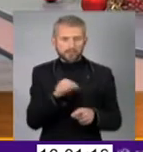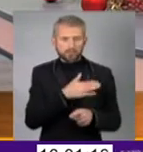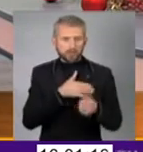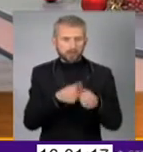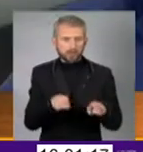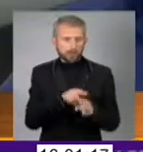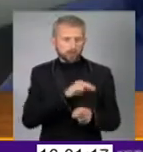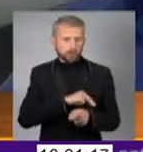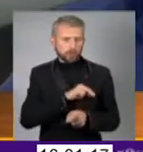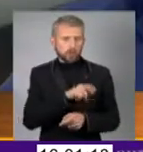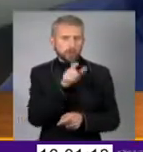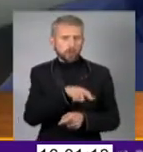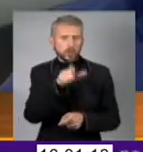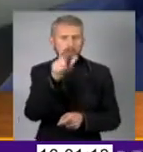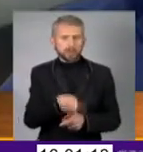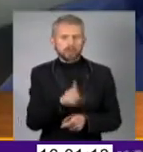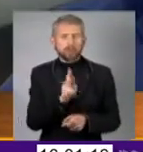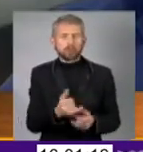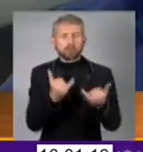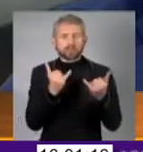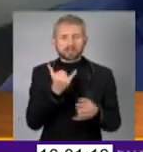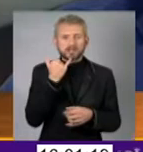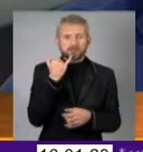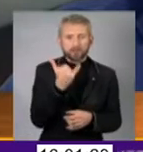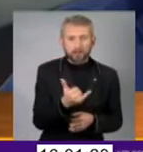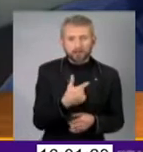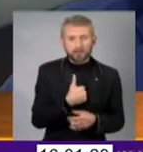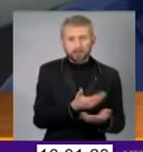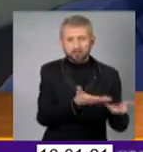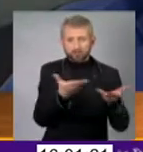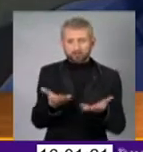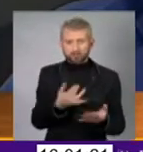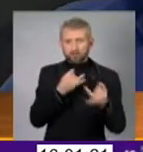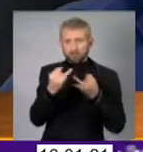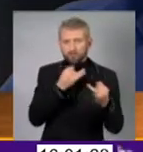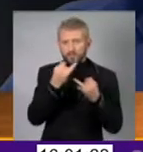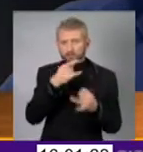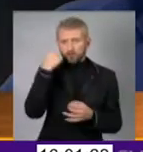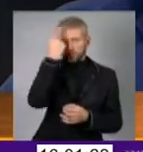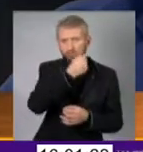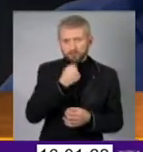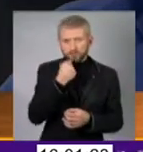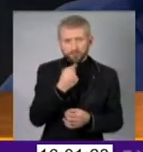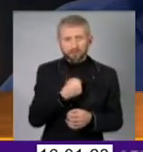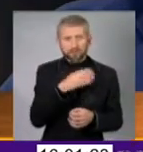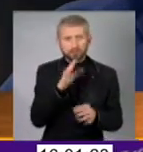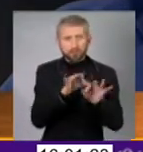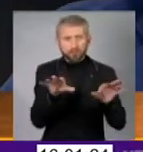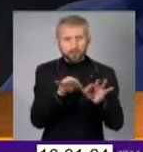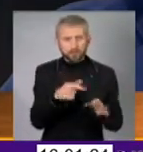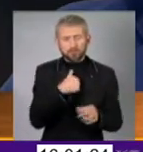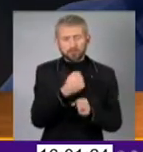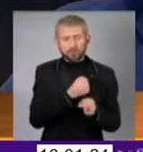працюють. Угу. Людина, яка зараз телефонувала, я запрошую на спілкування особисте, я поясню, ми